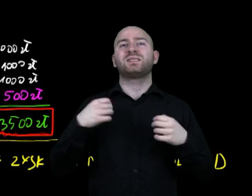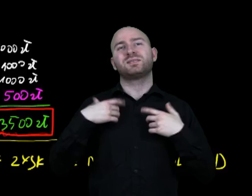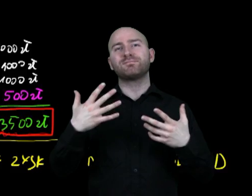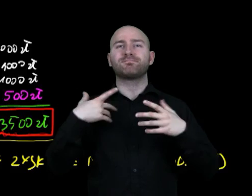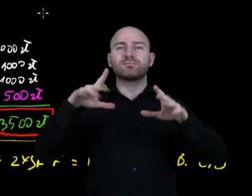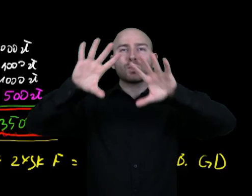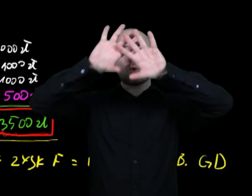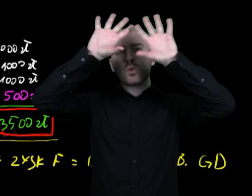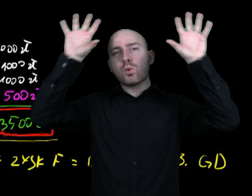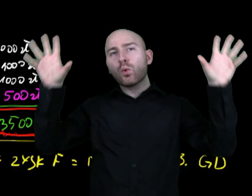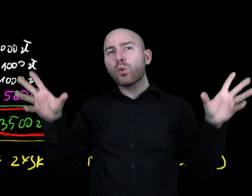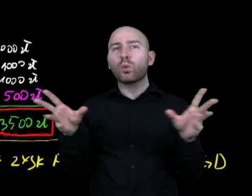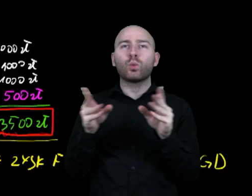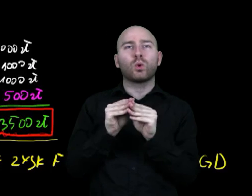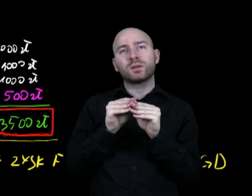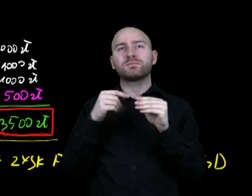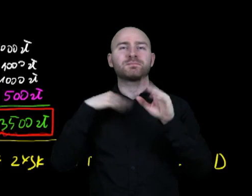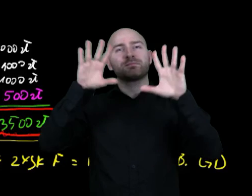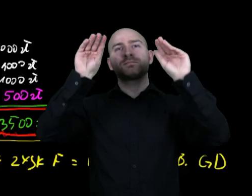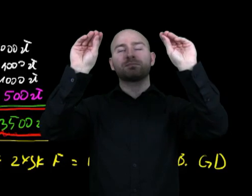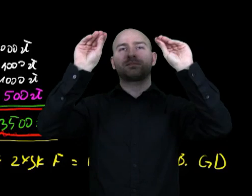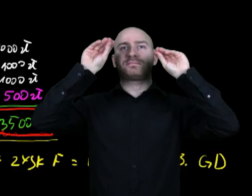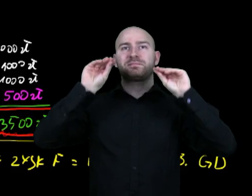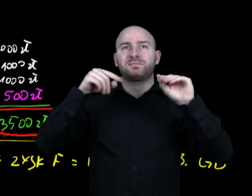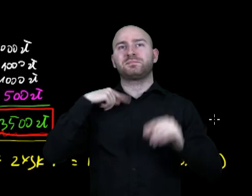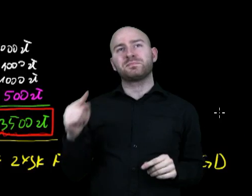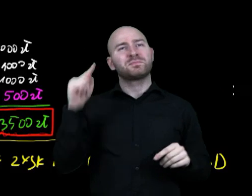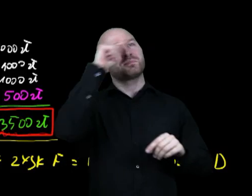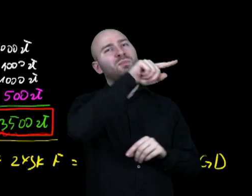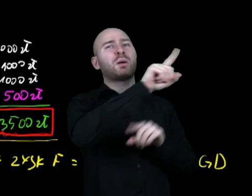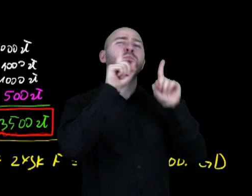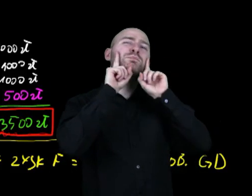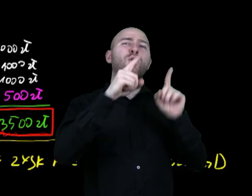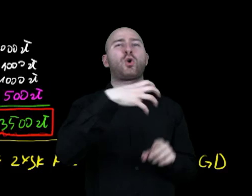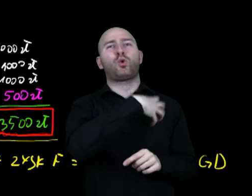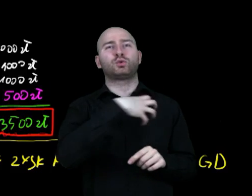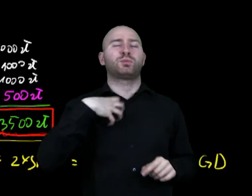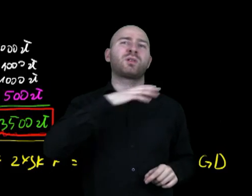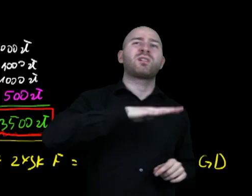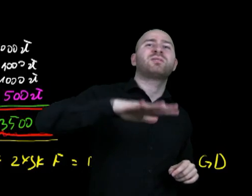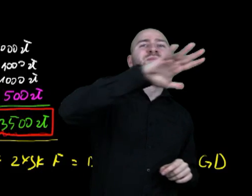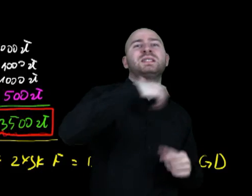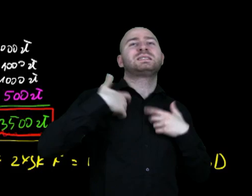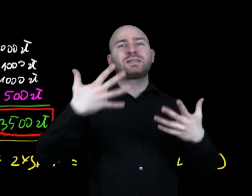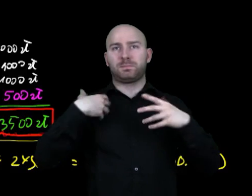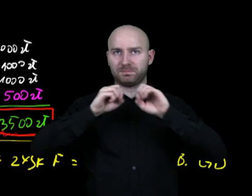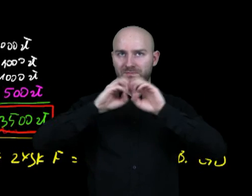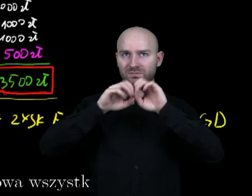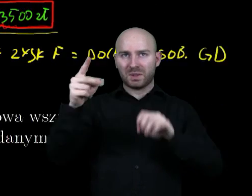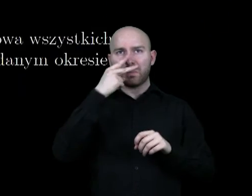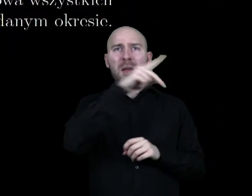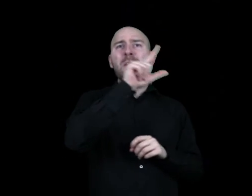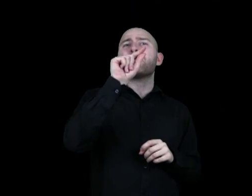uogólnić tę sytuację. Przenieść ją na bardziej złożoną, prawdziwą gospodarkę. Przeczytajmy bardziej formalną